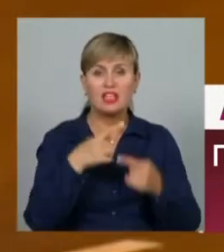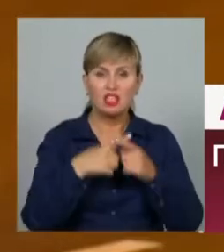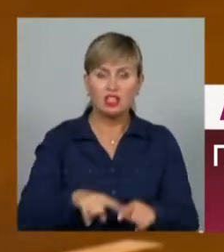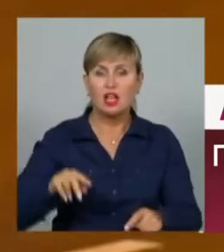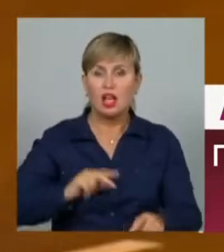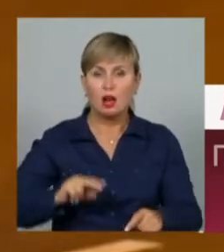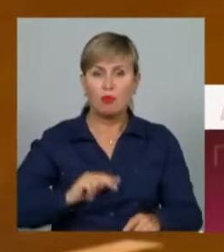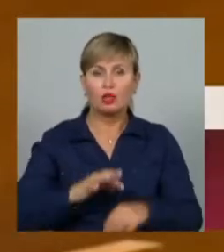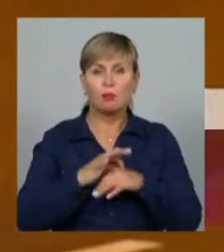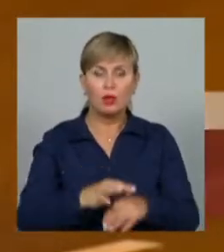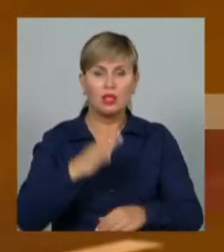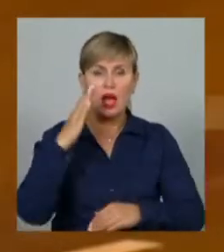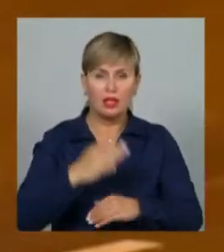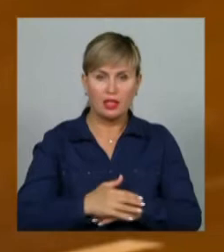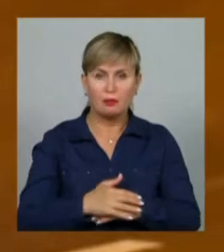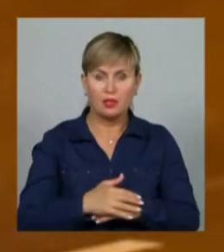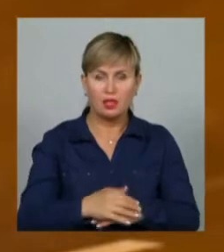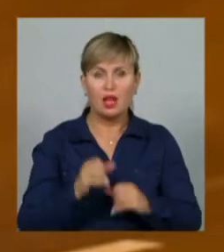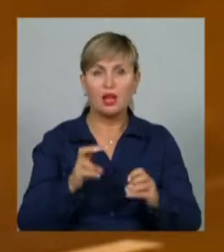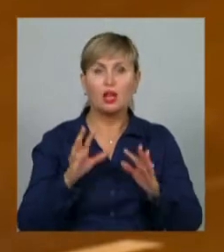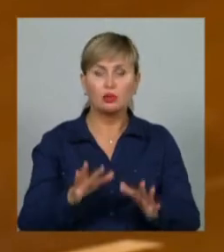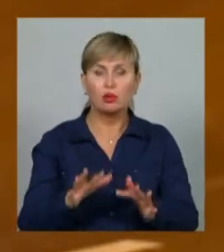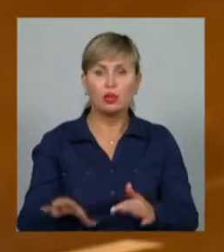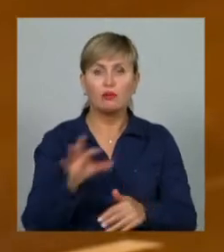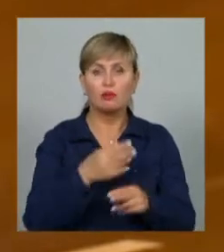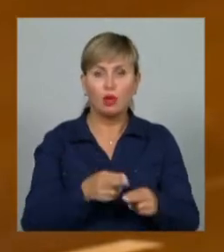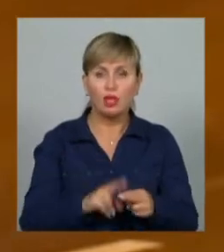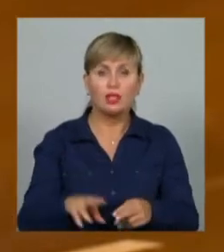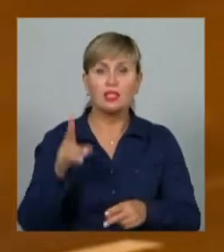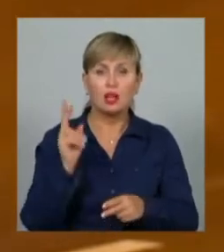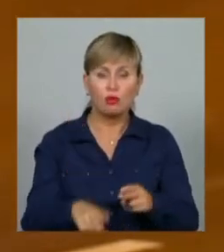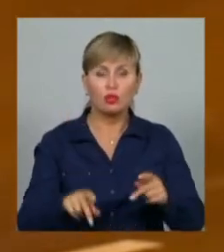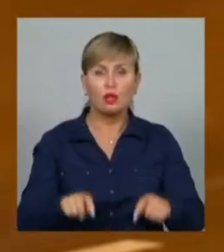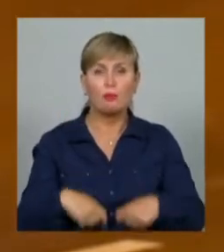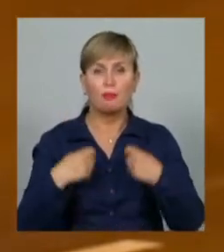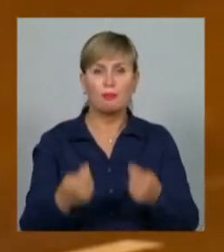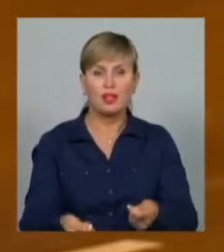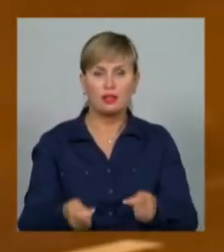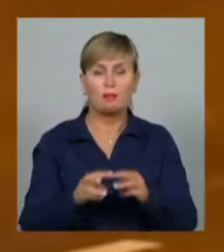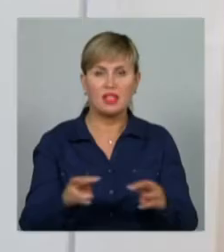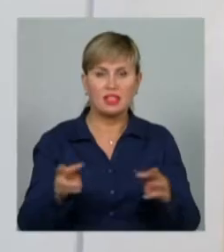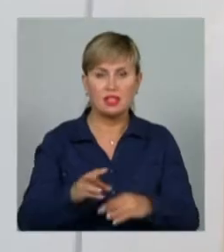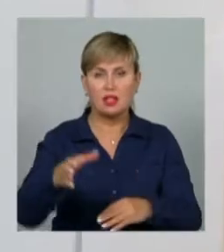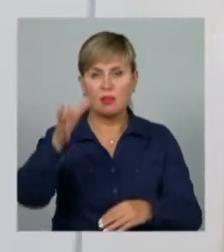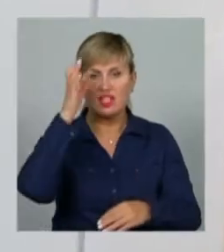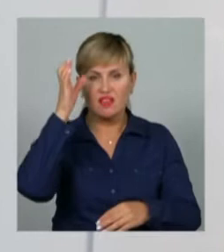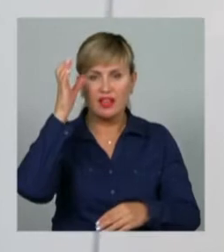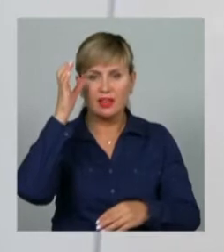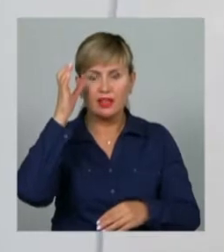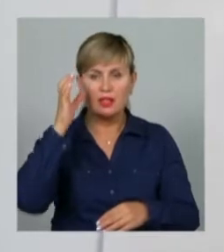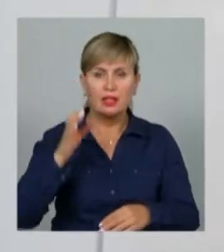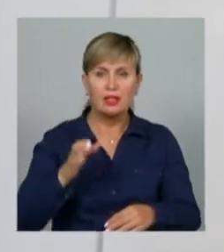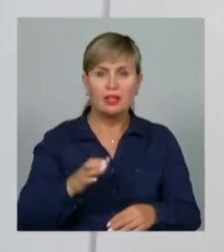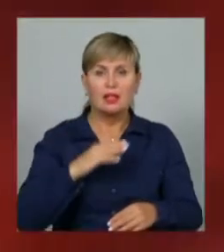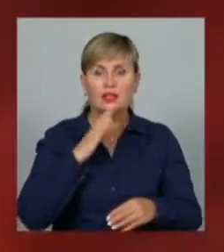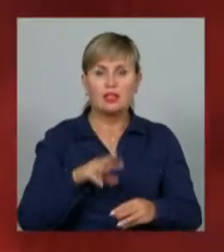работы проводит Акимат, действительно. Как только он всю техническую часть закончит, передает на баланс Министерства образования и науки.